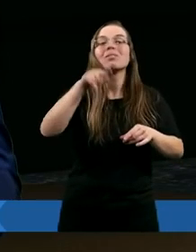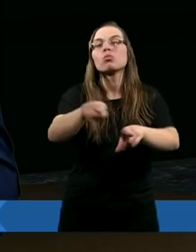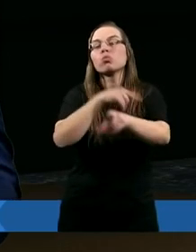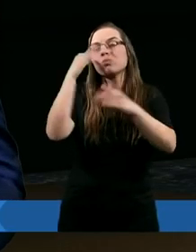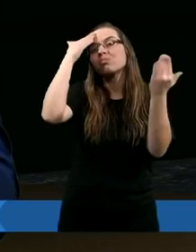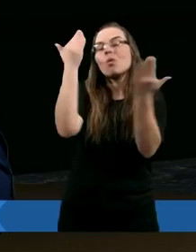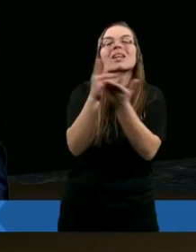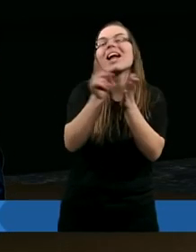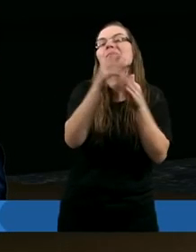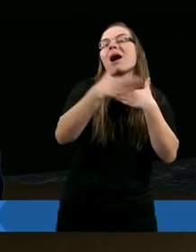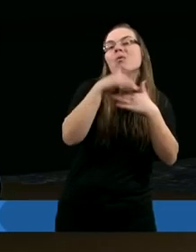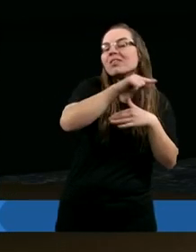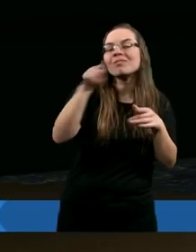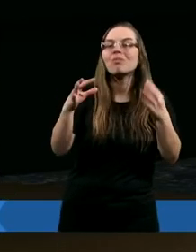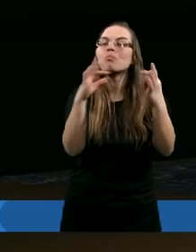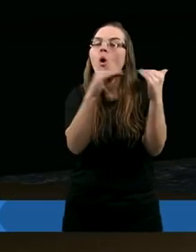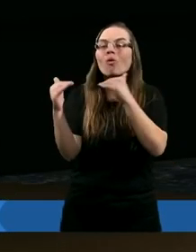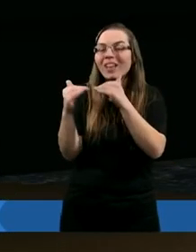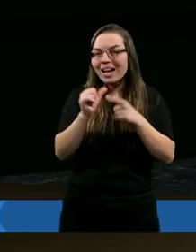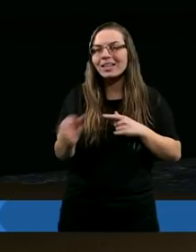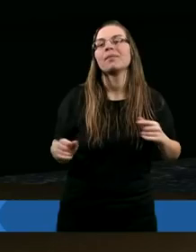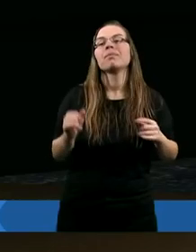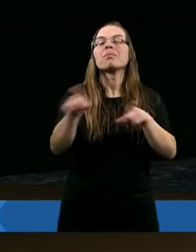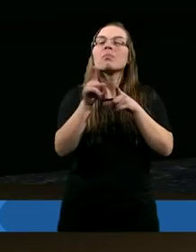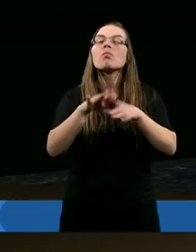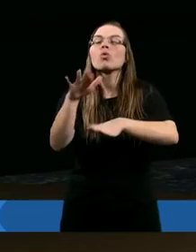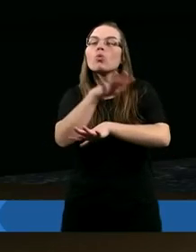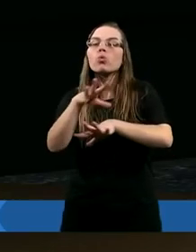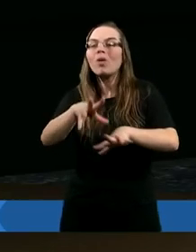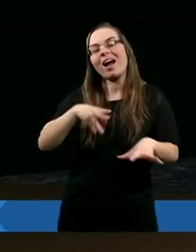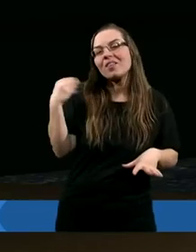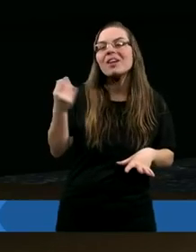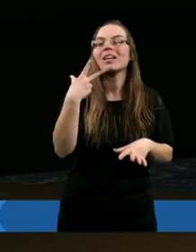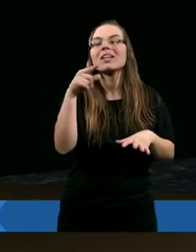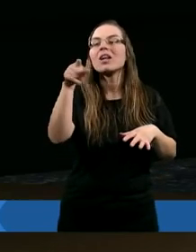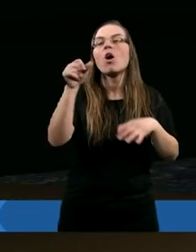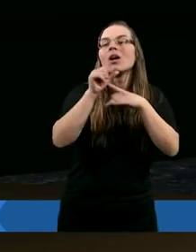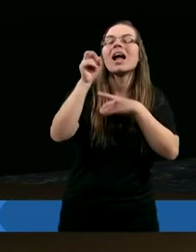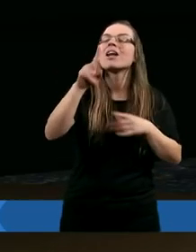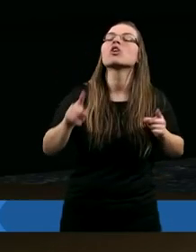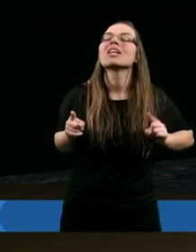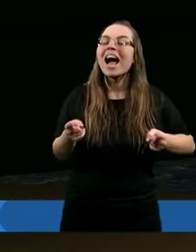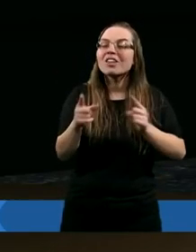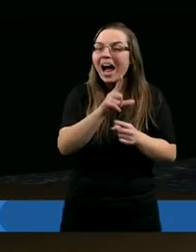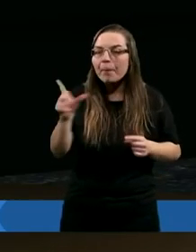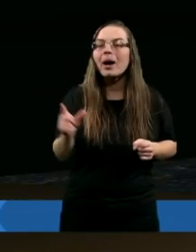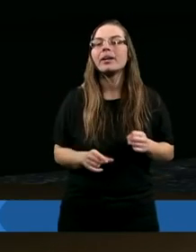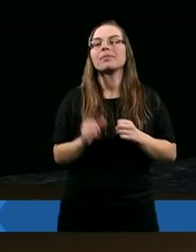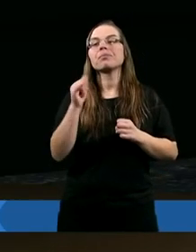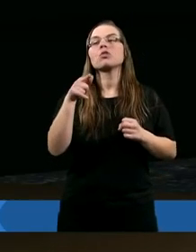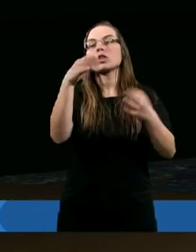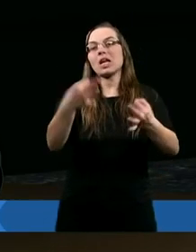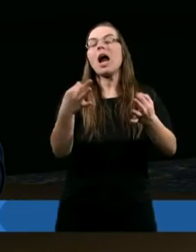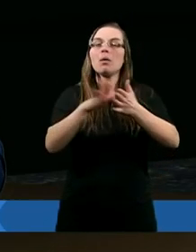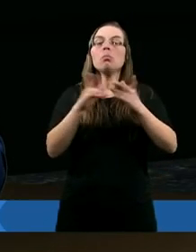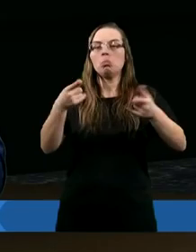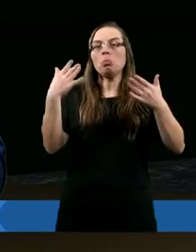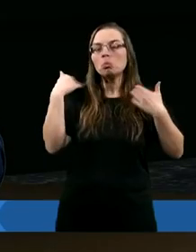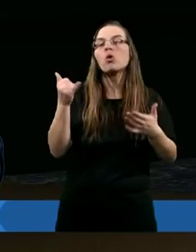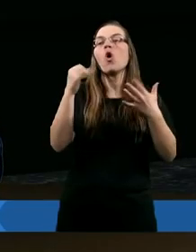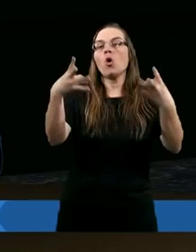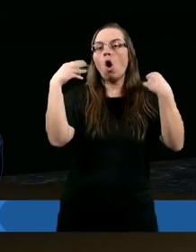to Pan Bóg cały czas działa w nas. I właśnie na tym polega, że praca Ducha Świętego to nie jest tak, że On kiedyś zadziałał, i teraz już